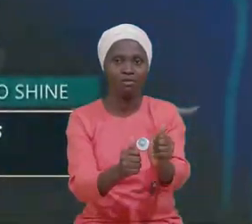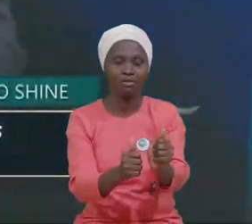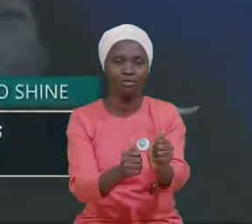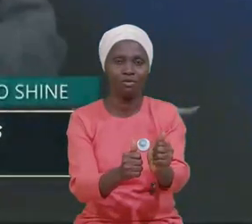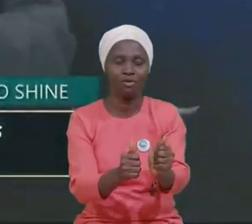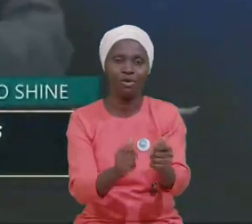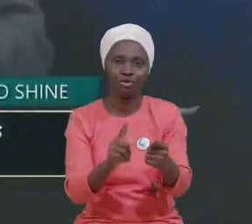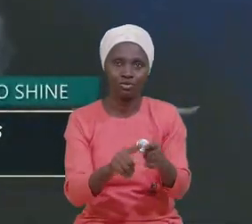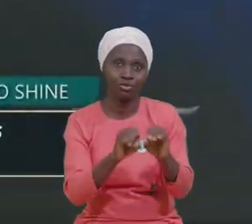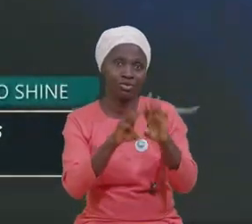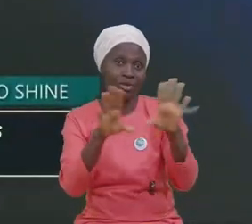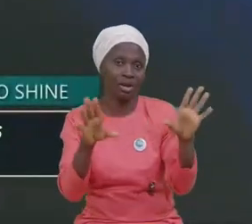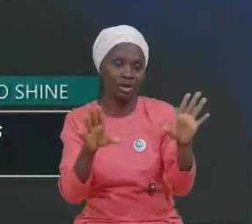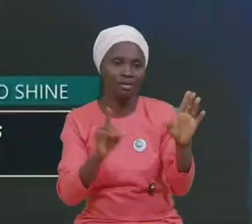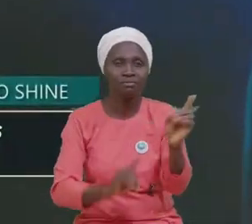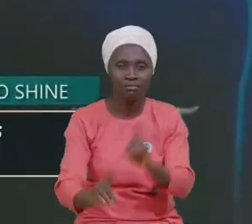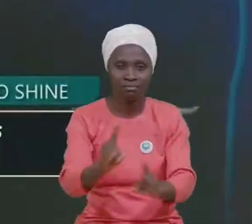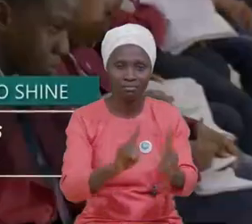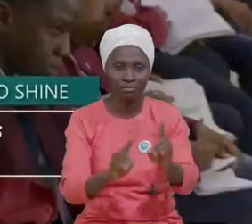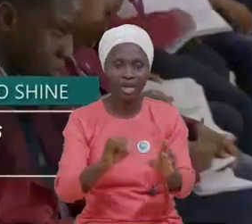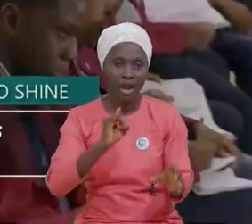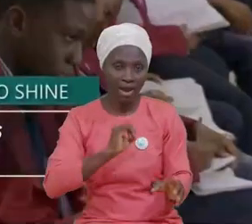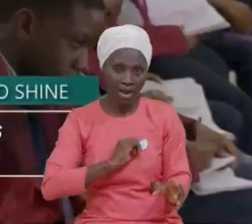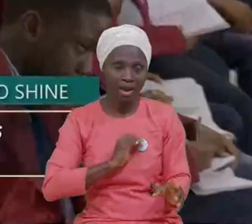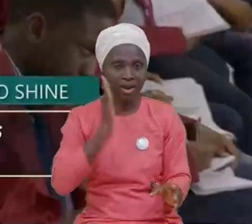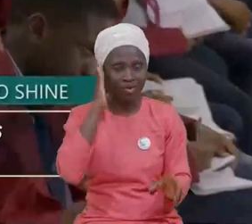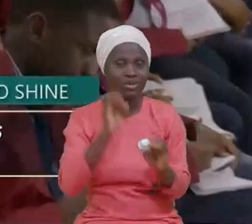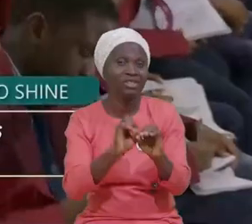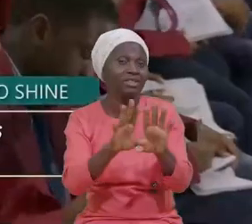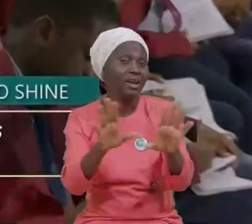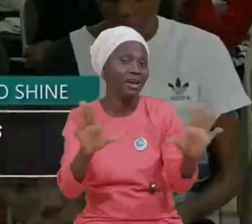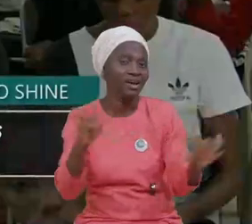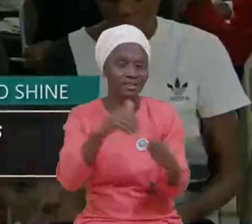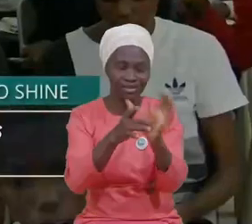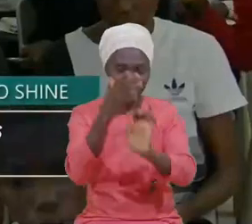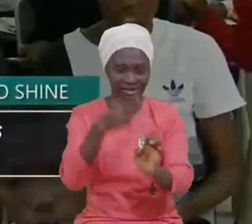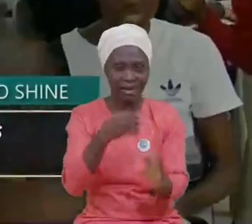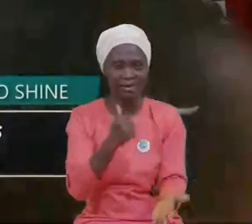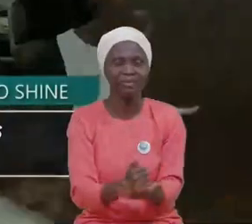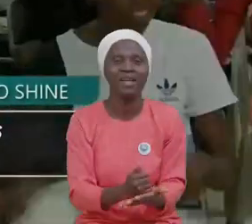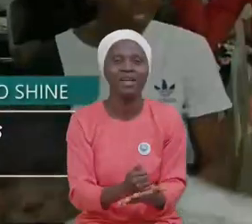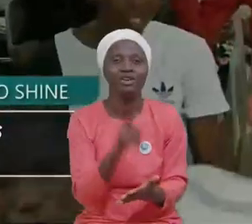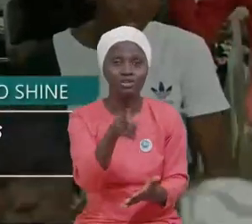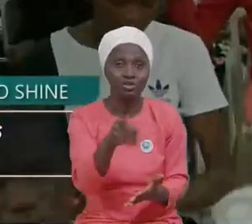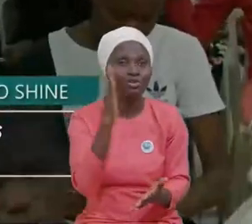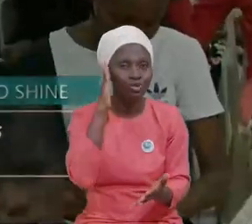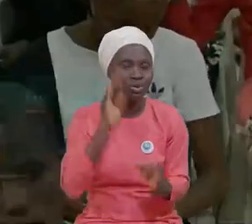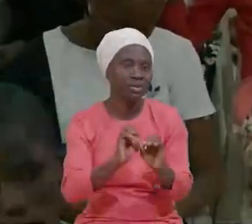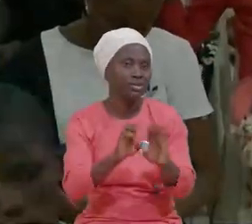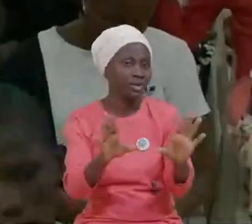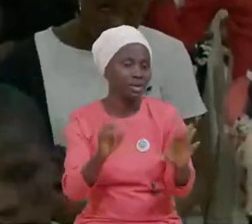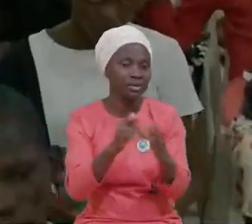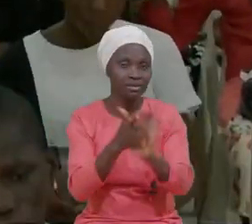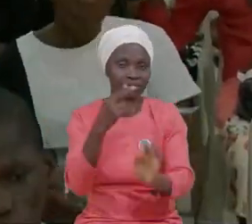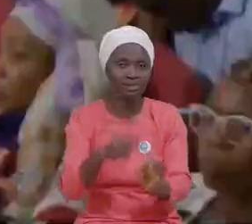continues avec briller. Et tu vas briller. Je vais briller. Et tu vas